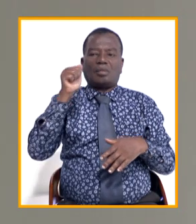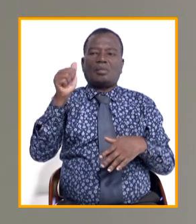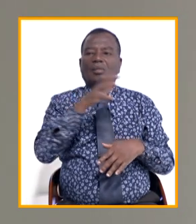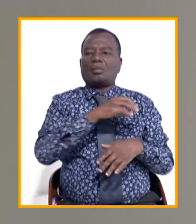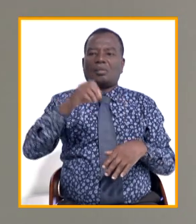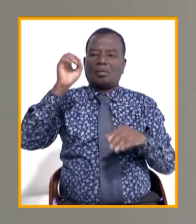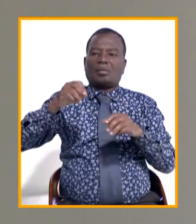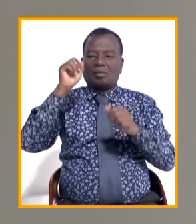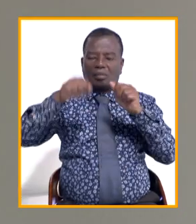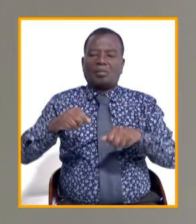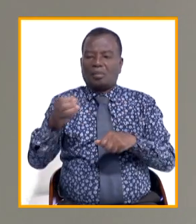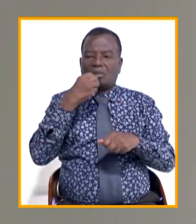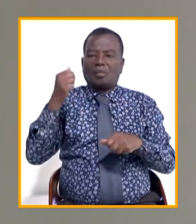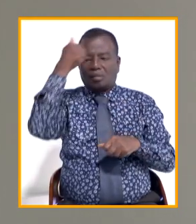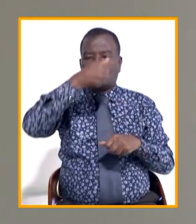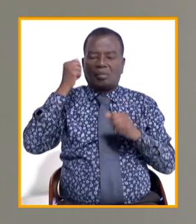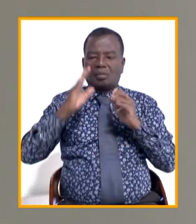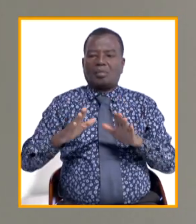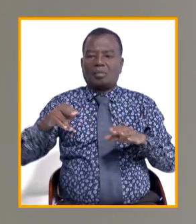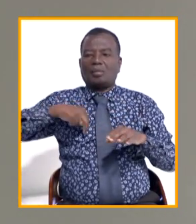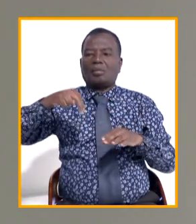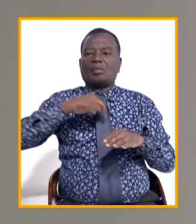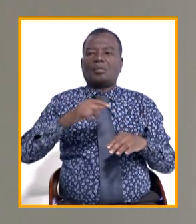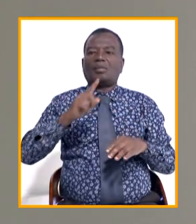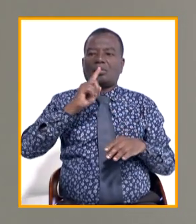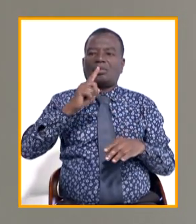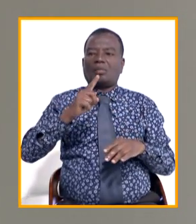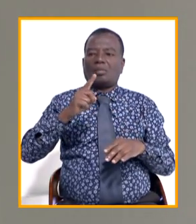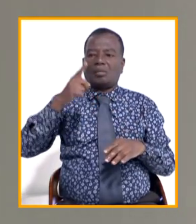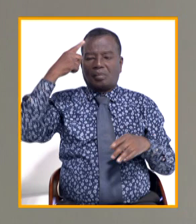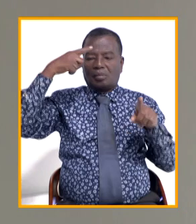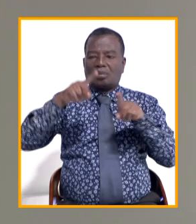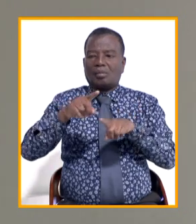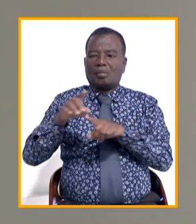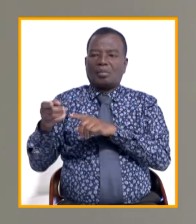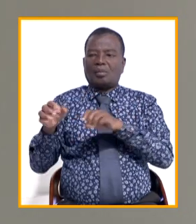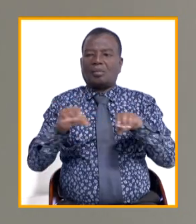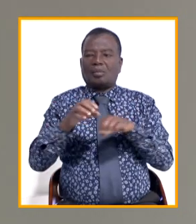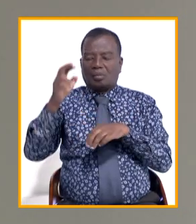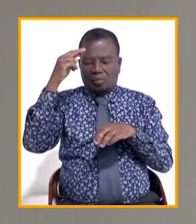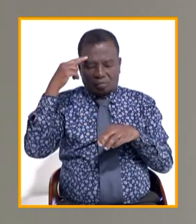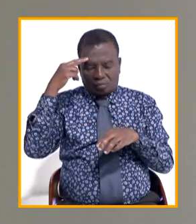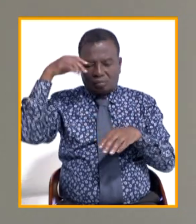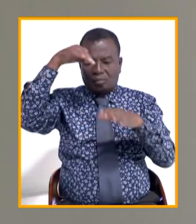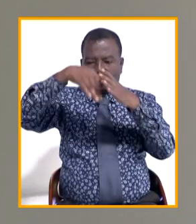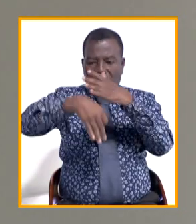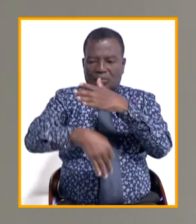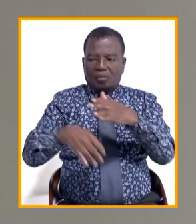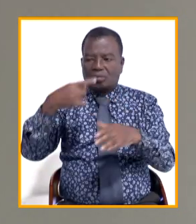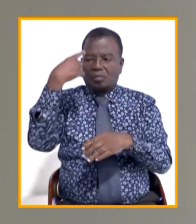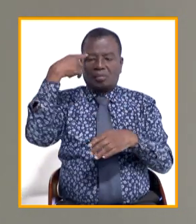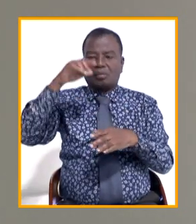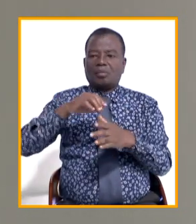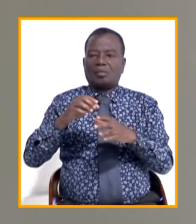puisse nourrir les Africains. Et pour cela, nous sommes convenus de mener des réflexions profondes pour